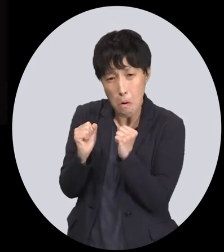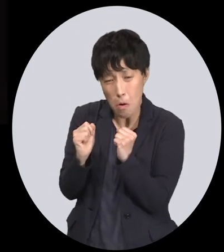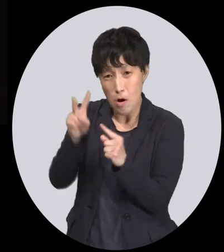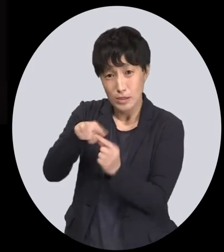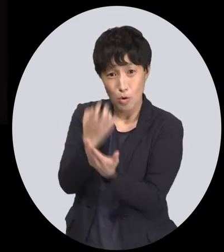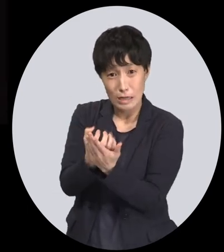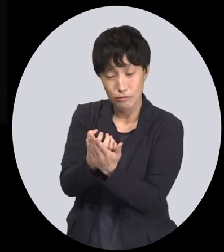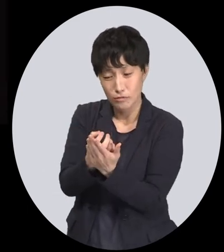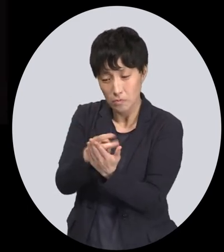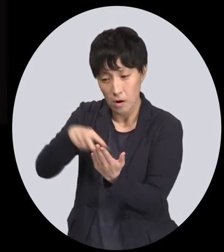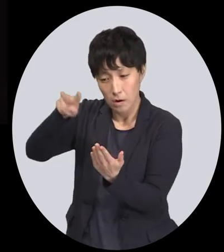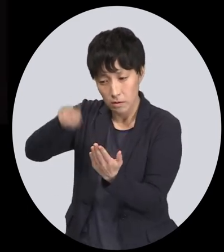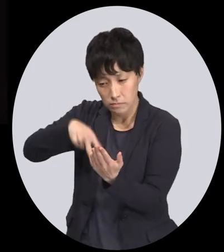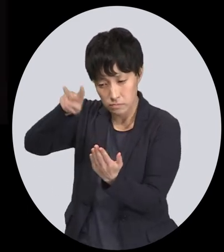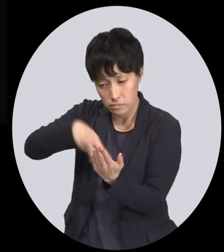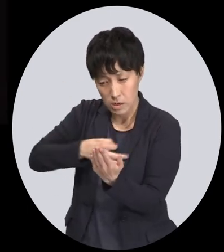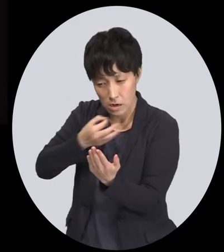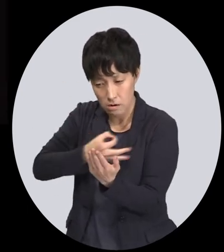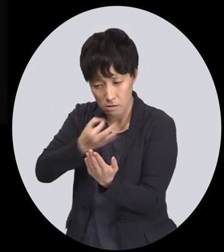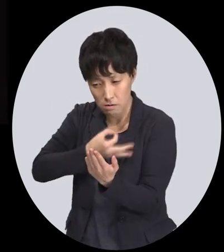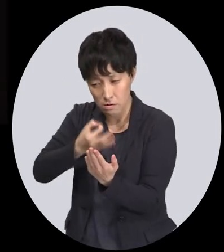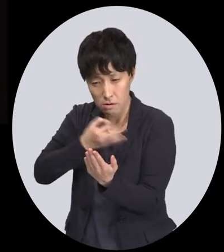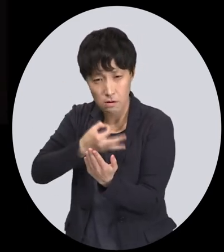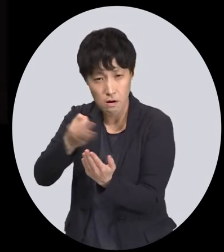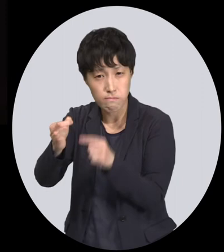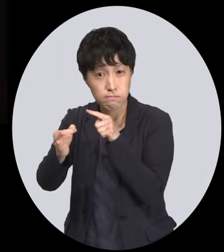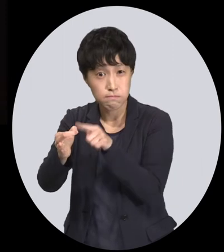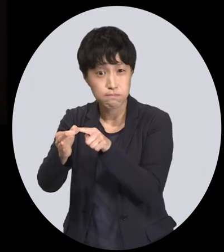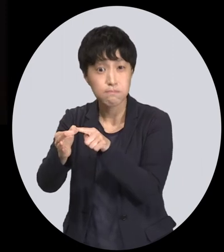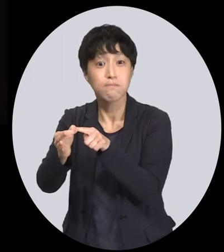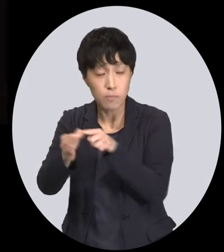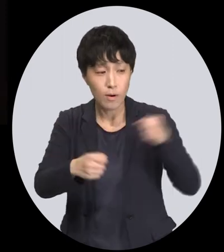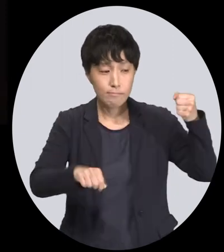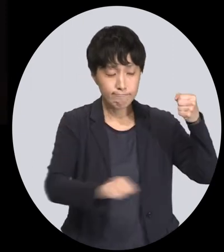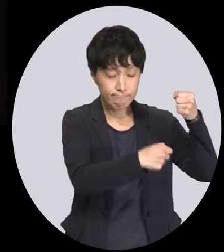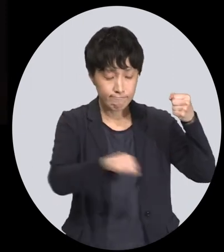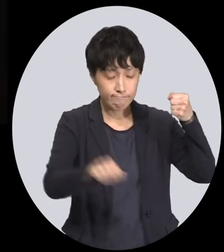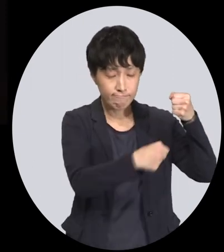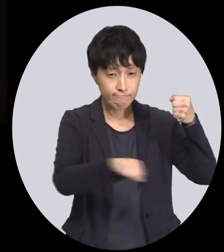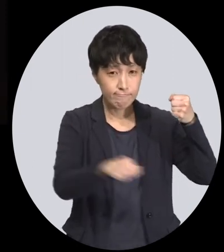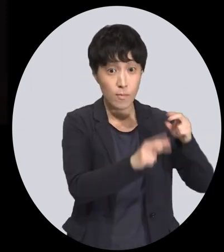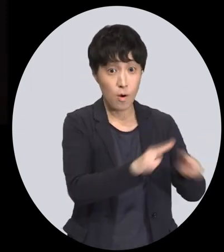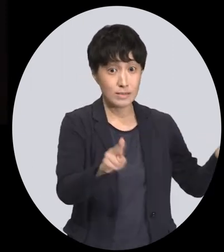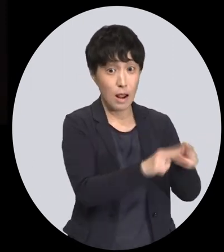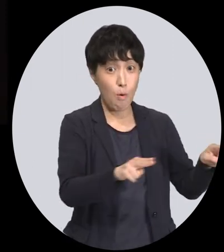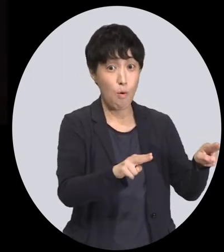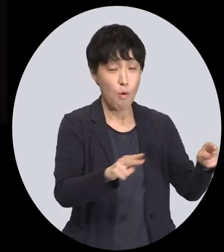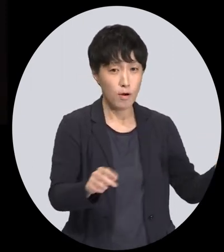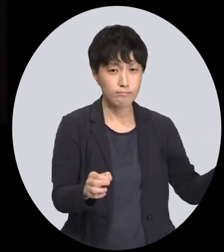を朗読をしましたその朗読とそこにチェロの演奏を